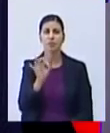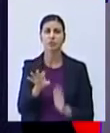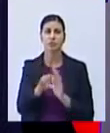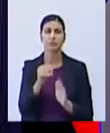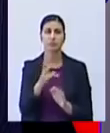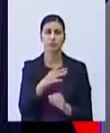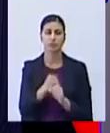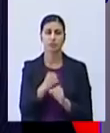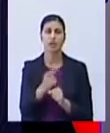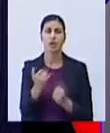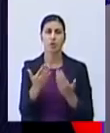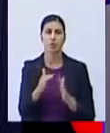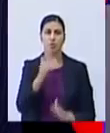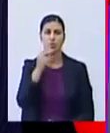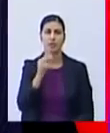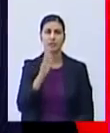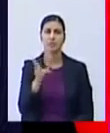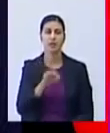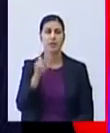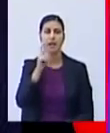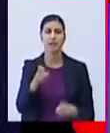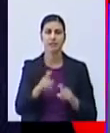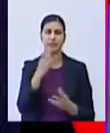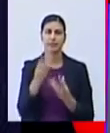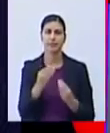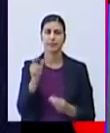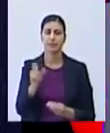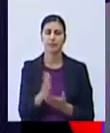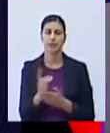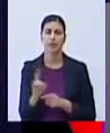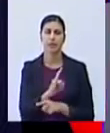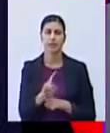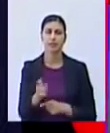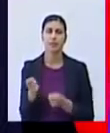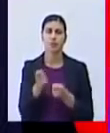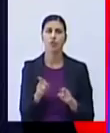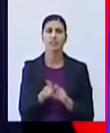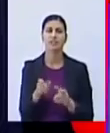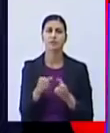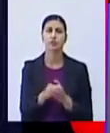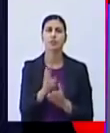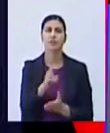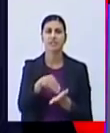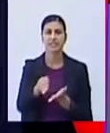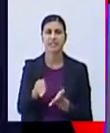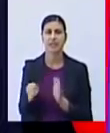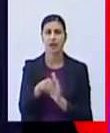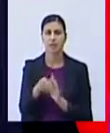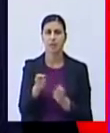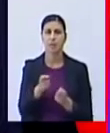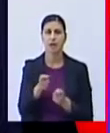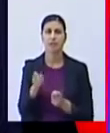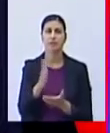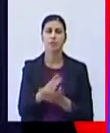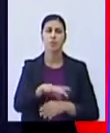ბევრად უკეთესი მდგომარეობა ყოფილიყო, მაგრამ კაცი არის კლასიკური თაღლითი. მოიყვანა ისეთივე ჯგუფი, რომელიც იყიდა და მართავს. მას